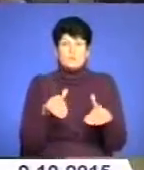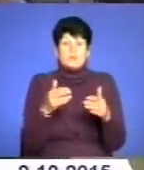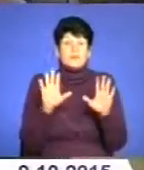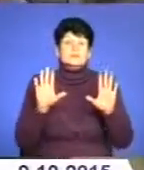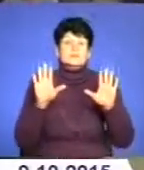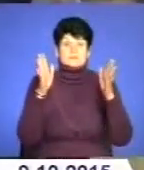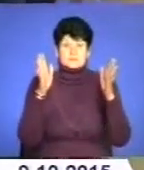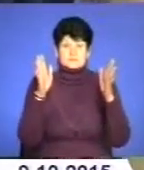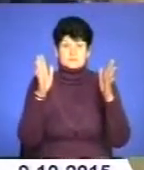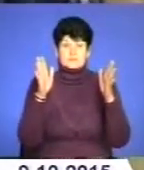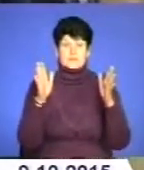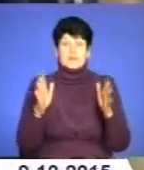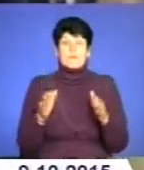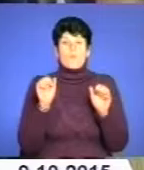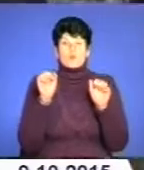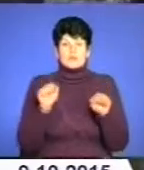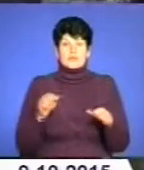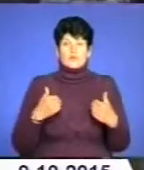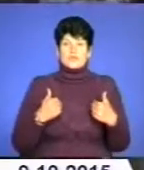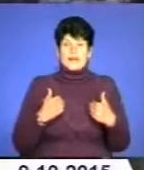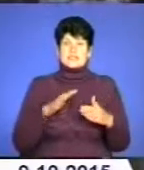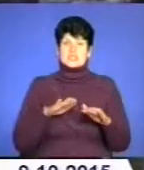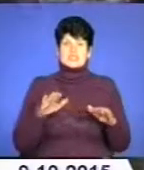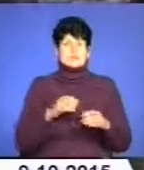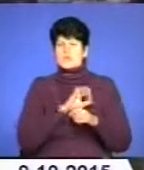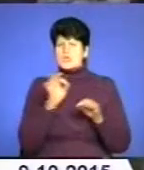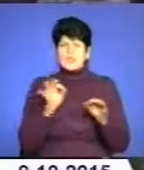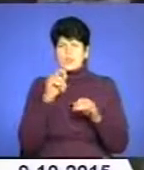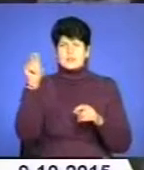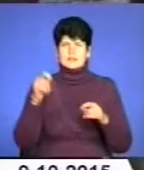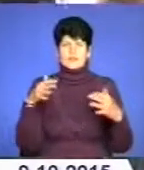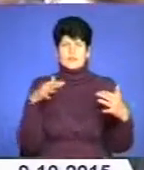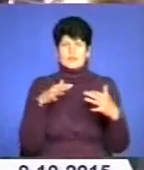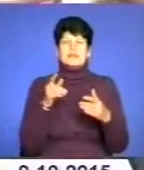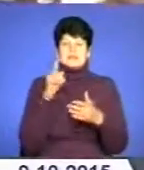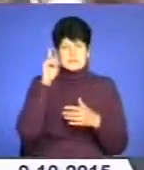стається. Можливо, і наші діти, щоб ніколи не воювали, але знати повинні.